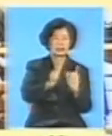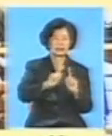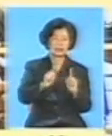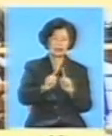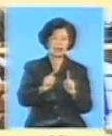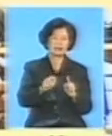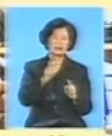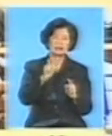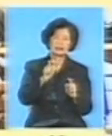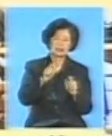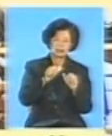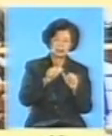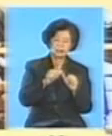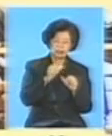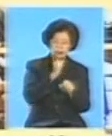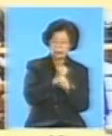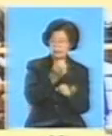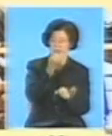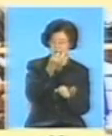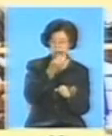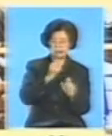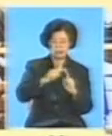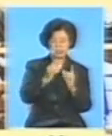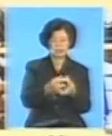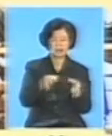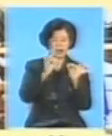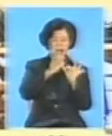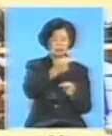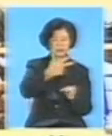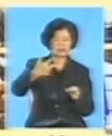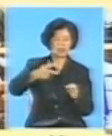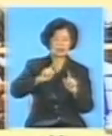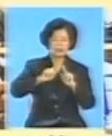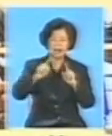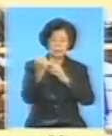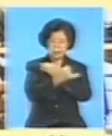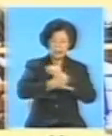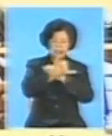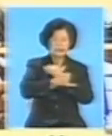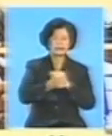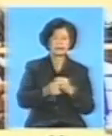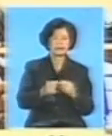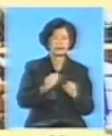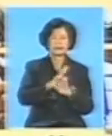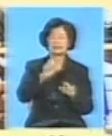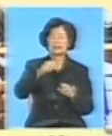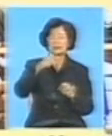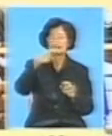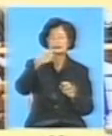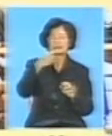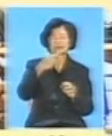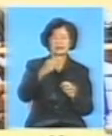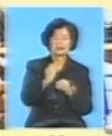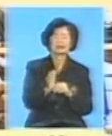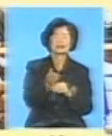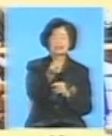ที่ใช้เป็นเครื่องมือในการดำเนินชีวิตทำมาหาชีพนั้นสำคัญคือการเรียนรู้ภาษาต่างประเทศนะครับภาษาต่างประเทศต้องรู้ทั้งศาสตร์ที่ว่าไม่ใช่เทรนโลคุณมอร์นิ่